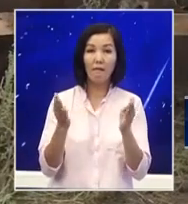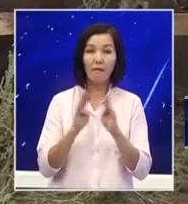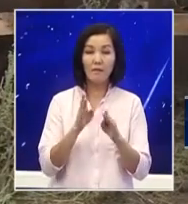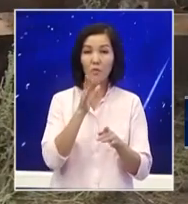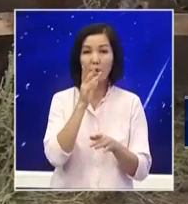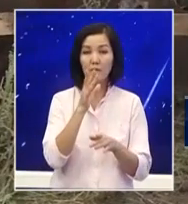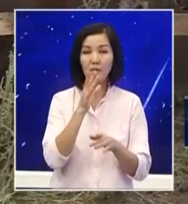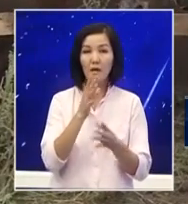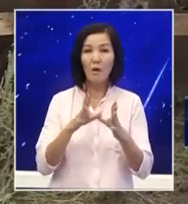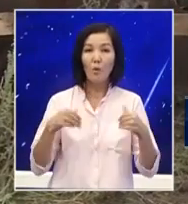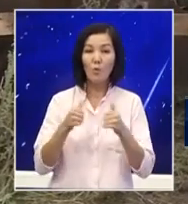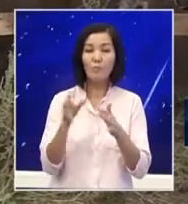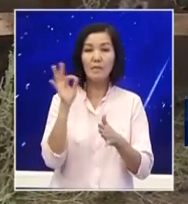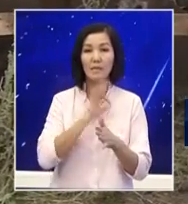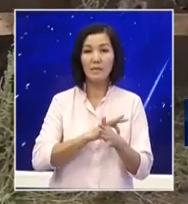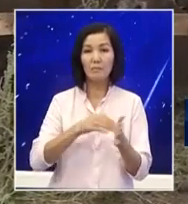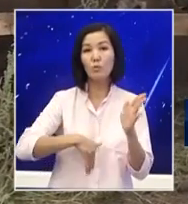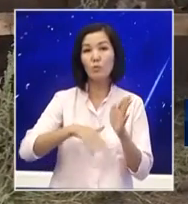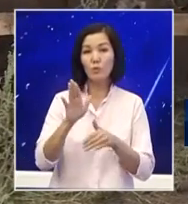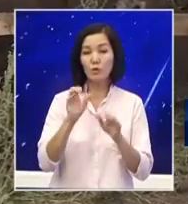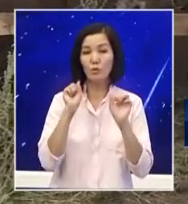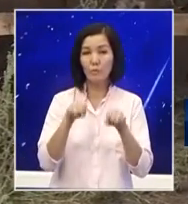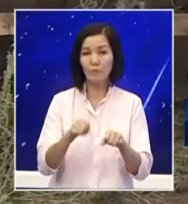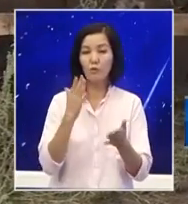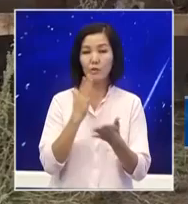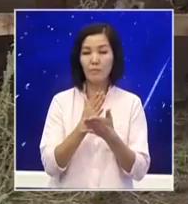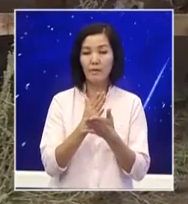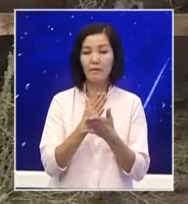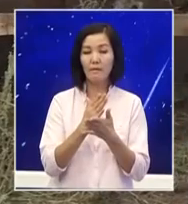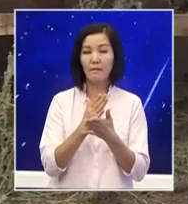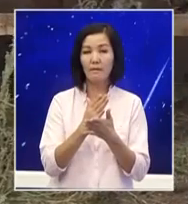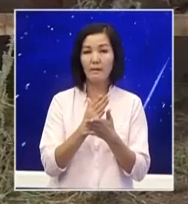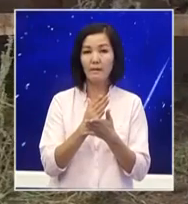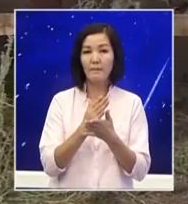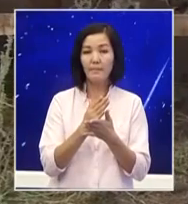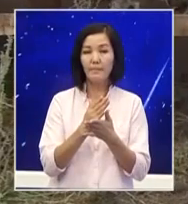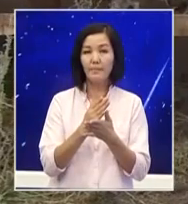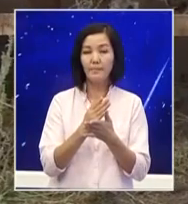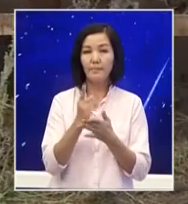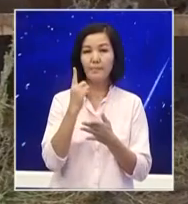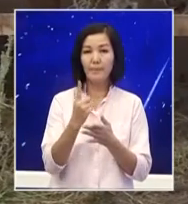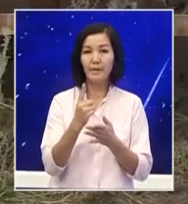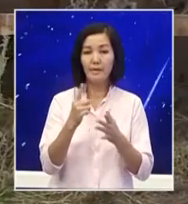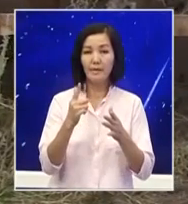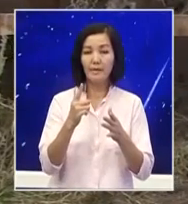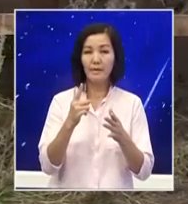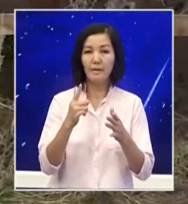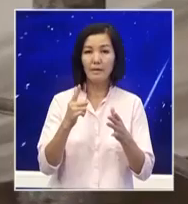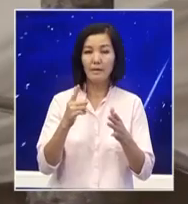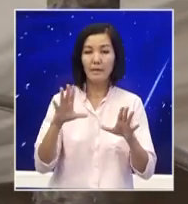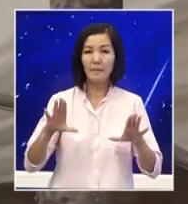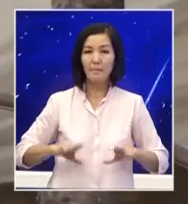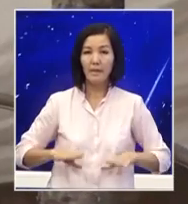Семьялық кірісімізді неғұрлым жақсы жоғарылатты. Бір биеден күніне 8